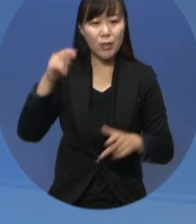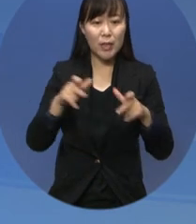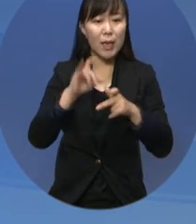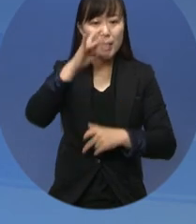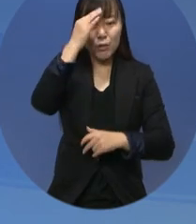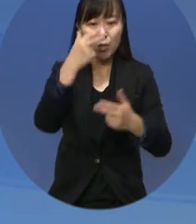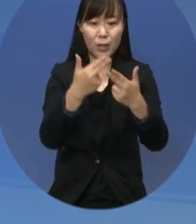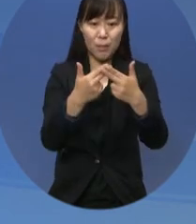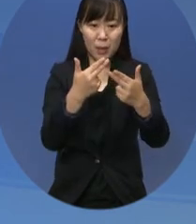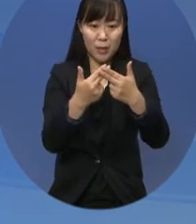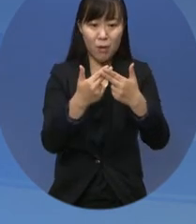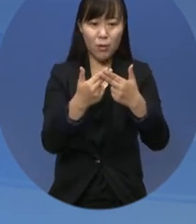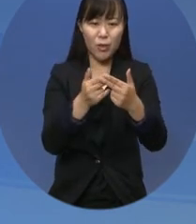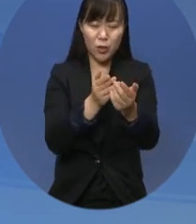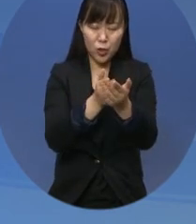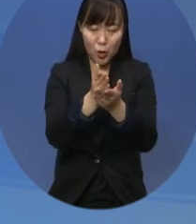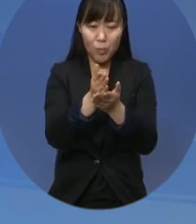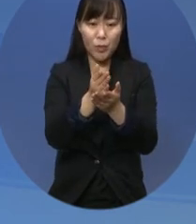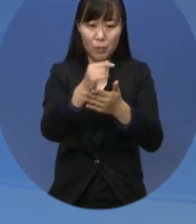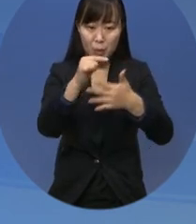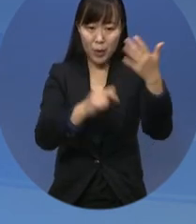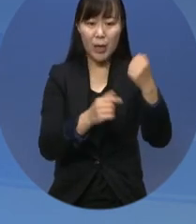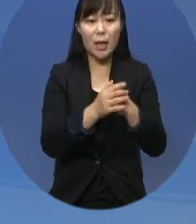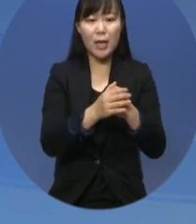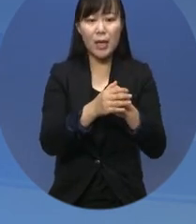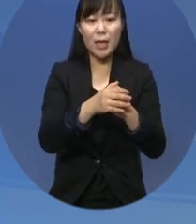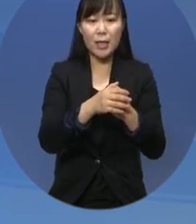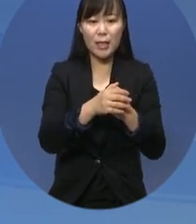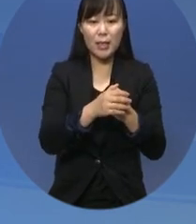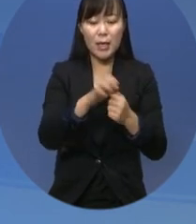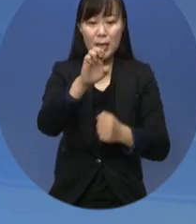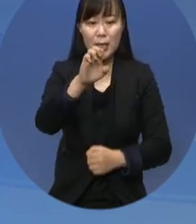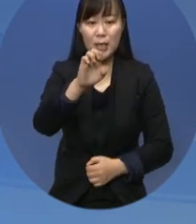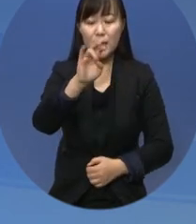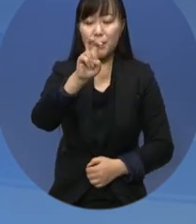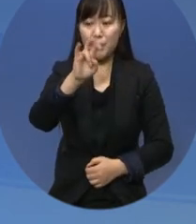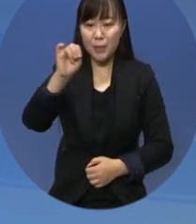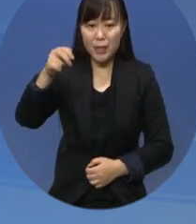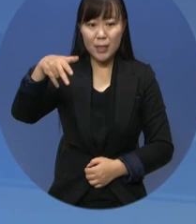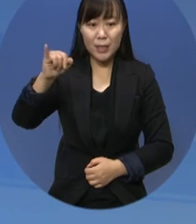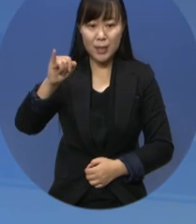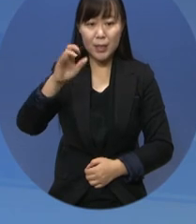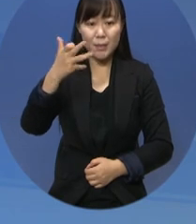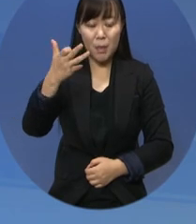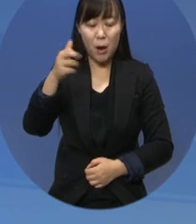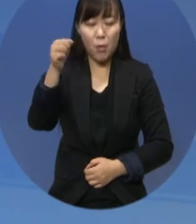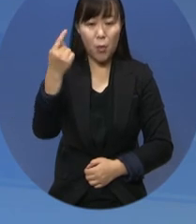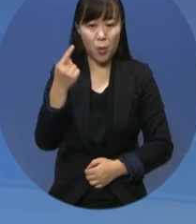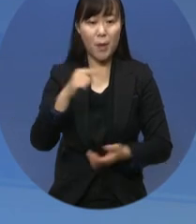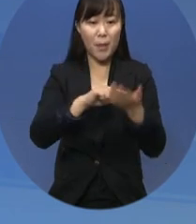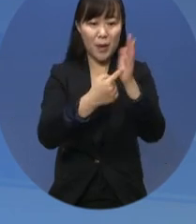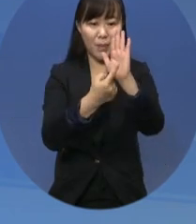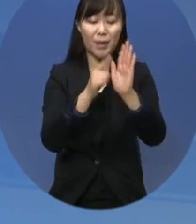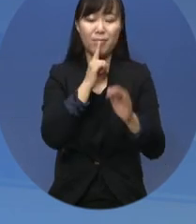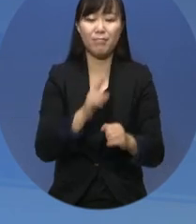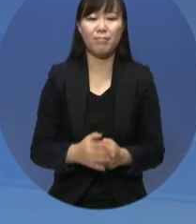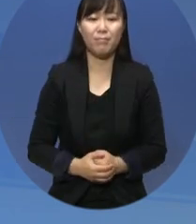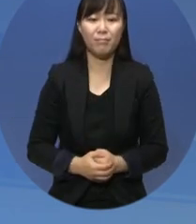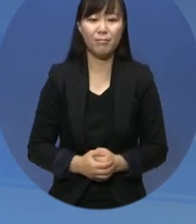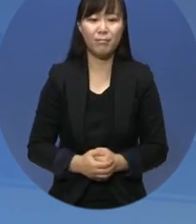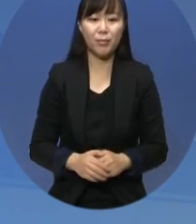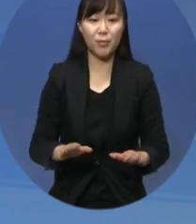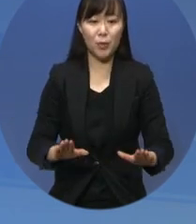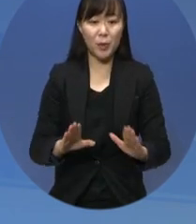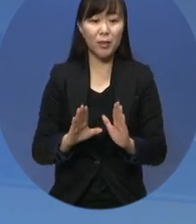한국장애예술인협회에서 장애예술 전문 매거진 이미지 18호를 발간했다고 지난달 25일 밝혔습니다.